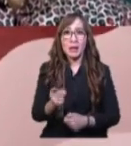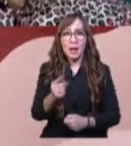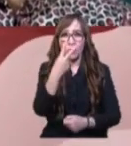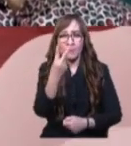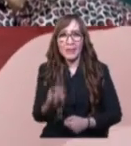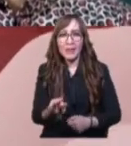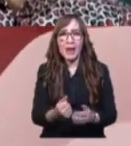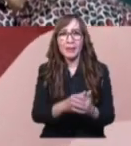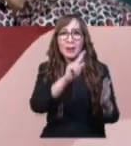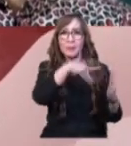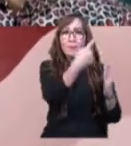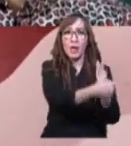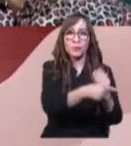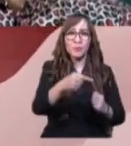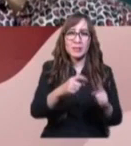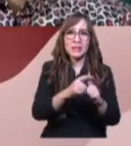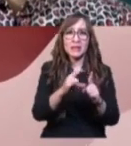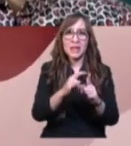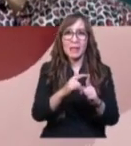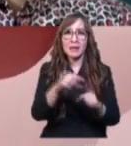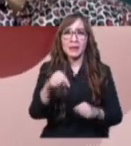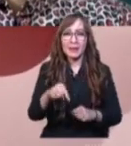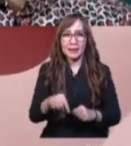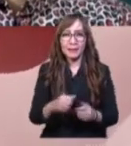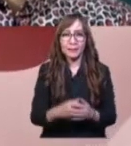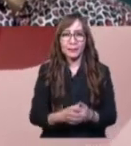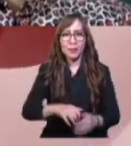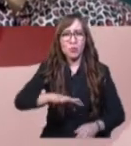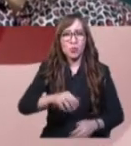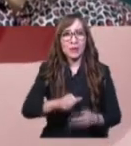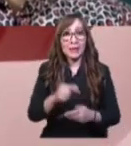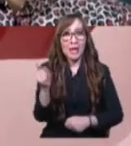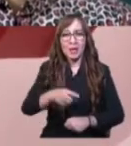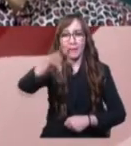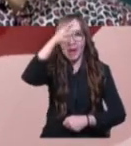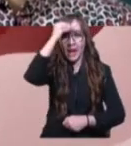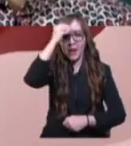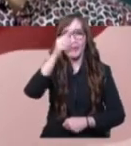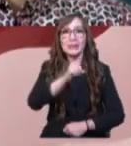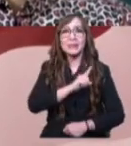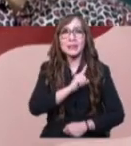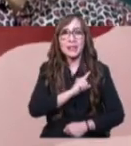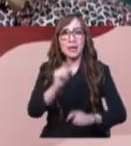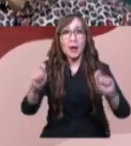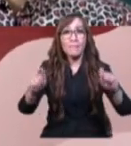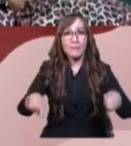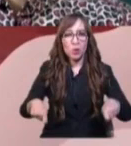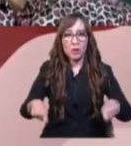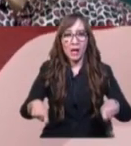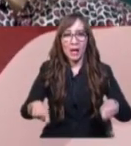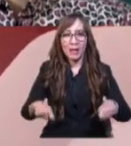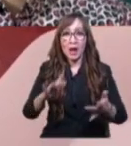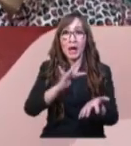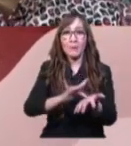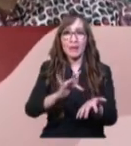digital ini bisa membantu bisnis mereka? Mungkin dari experience Kang Vicky sendiri dalam menggunakan tools digital ini